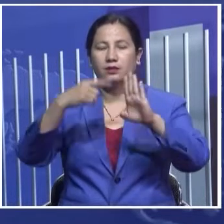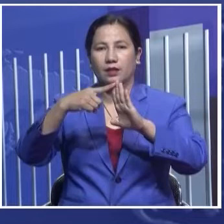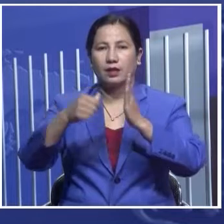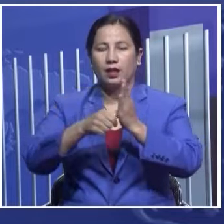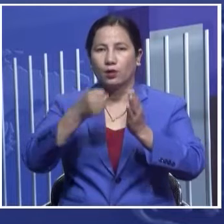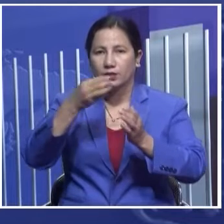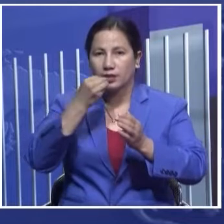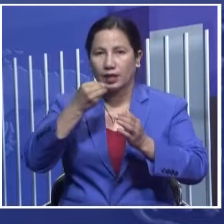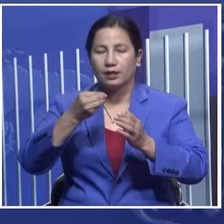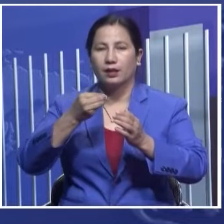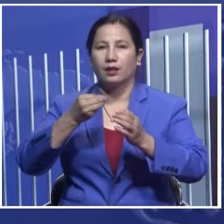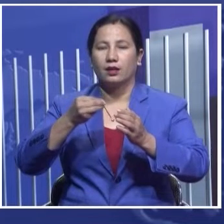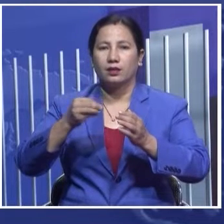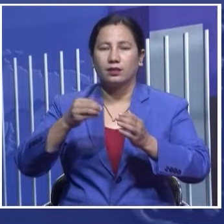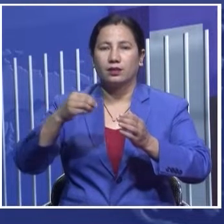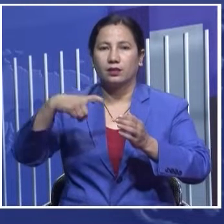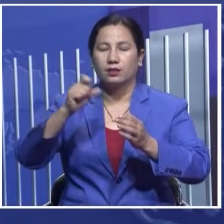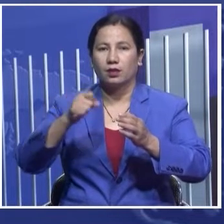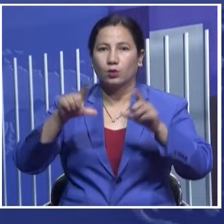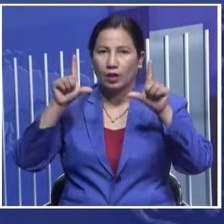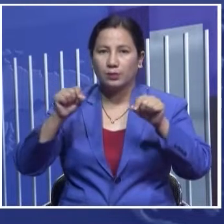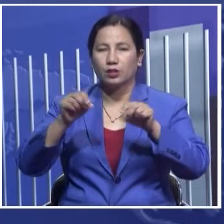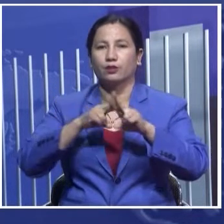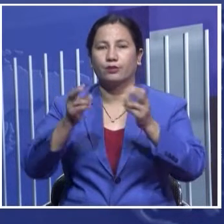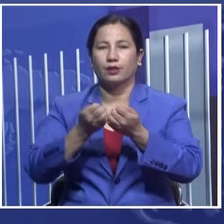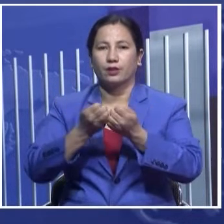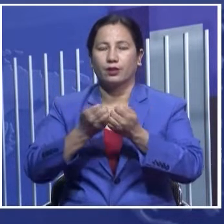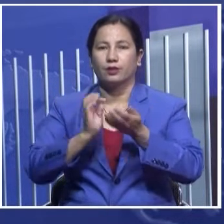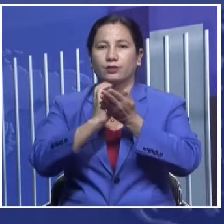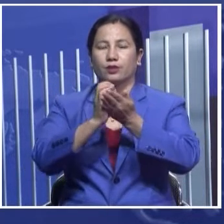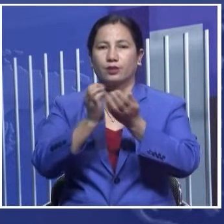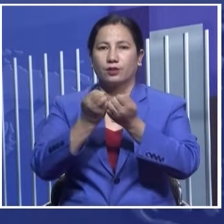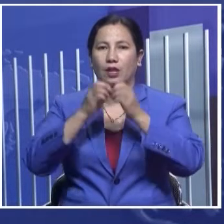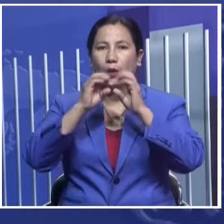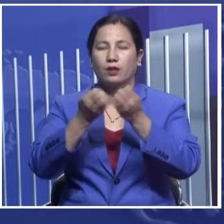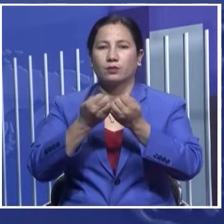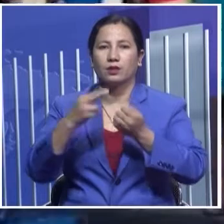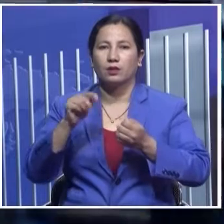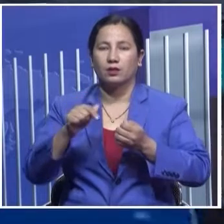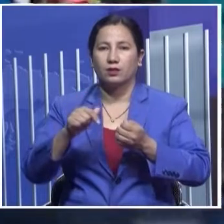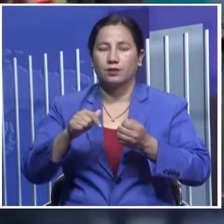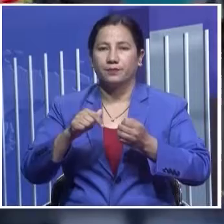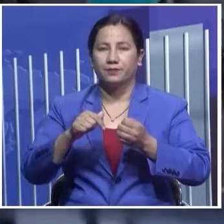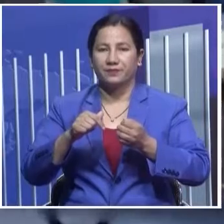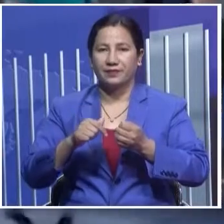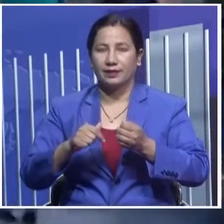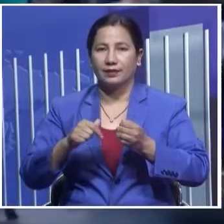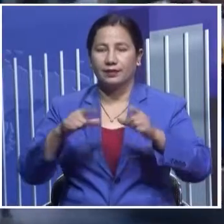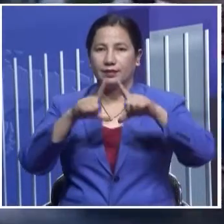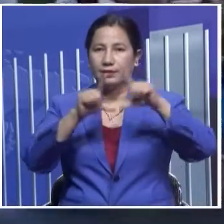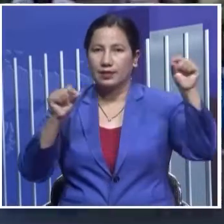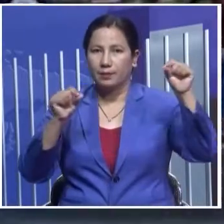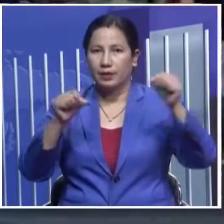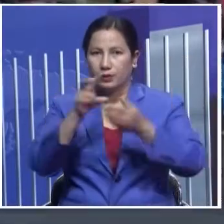औषधि, खाद्यान्न आपूर्ति र इन्धनको आवश्यकता पूरा गर्न मद्दत गर्न आह्वान गर्नुभएको छ। जापानको टोकियोमा भिडियो